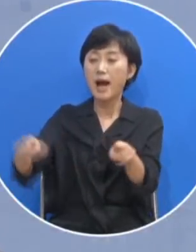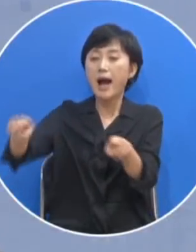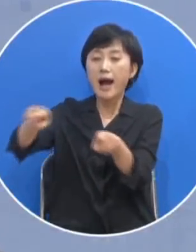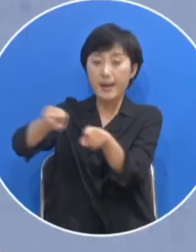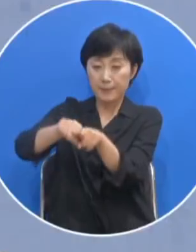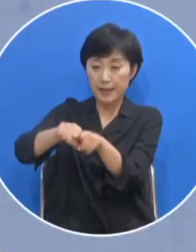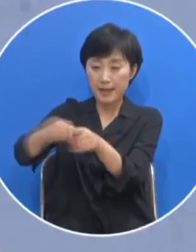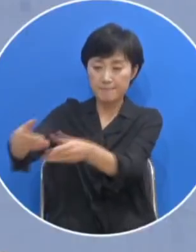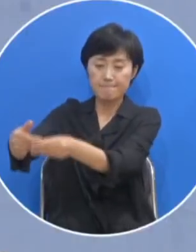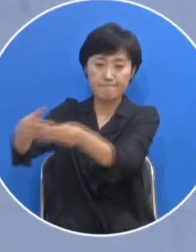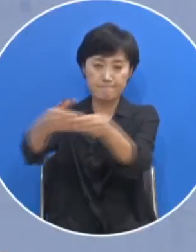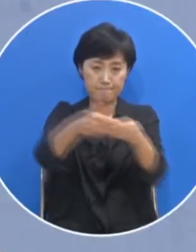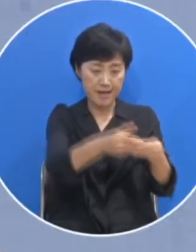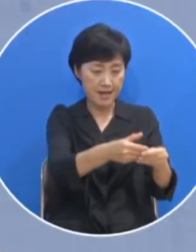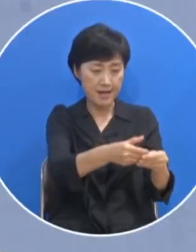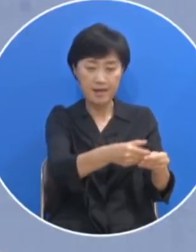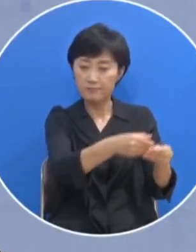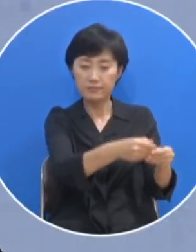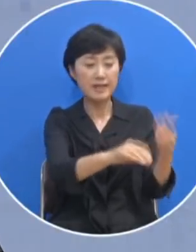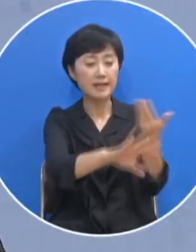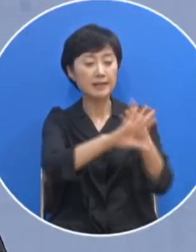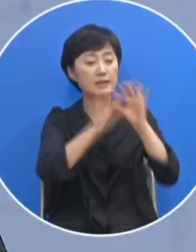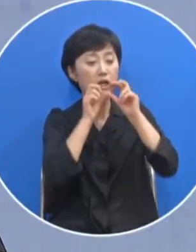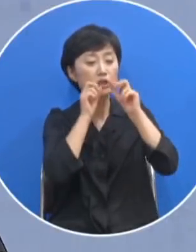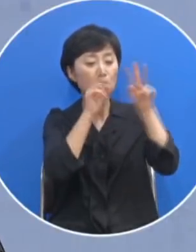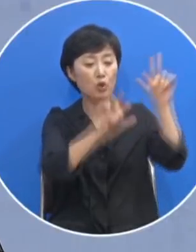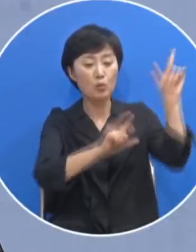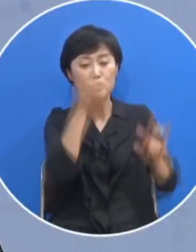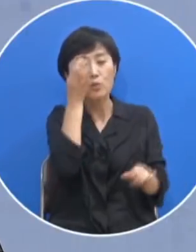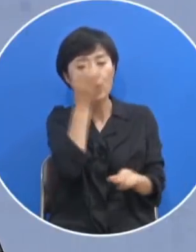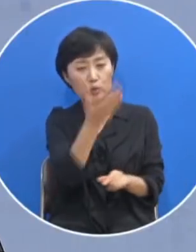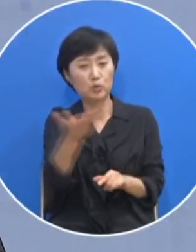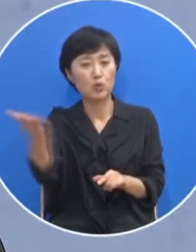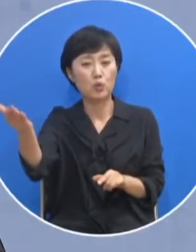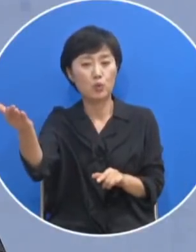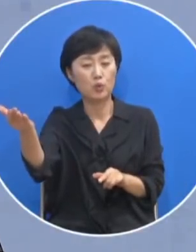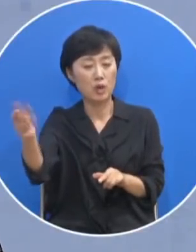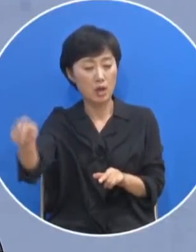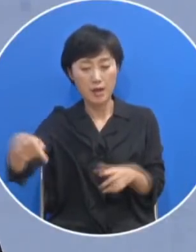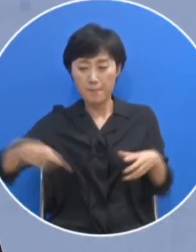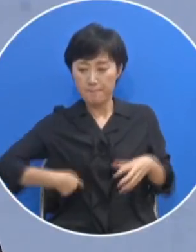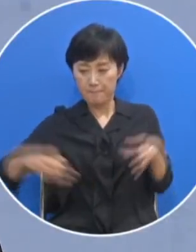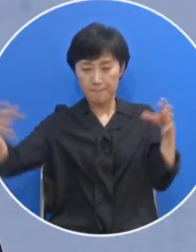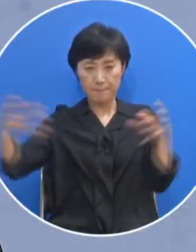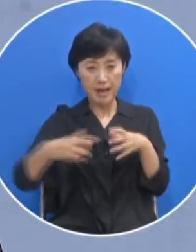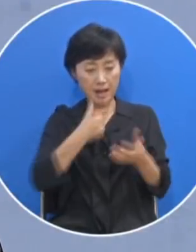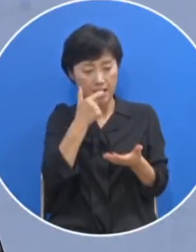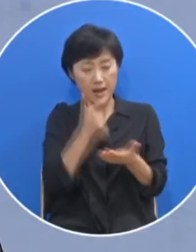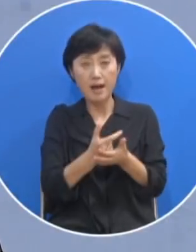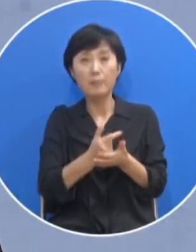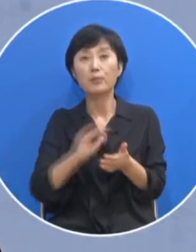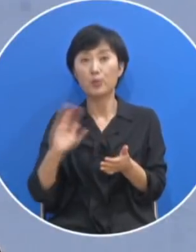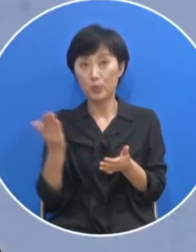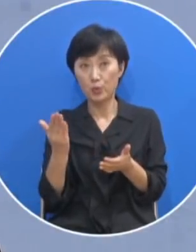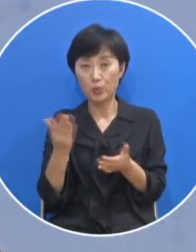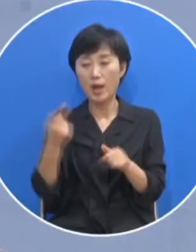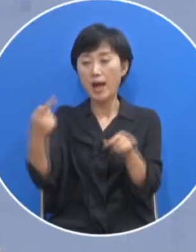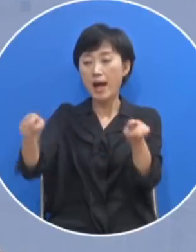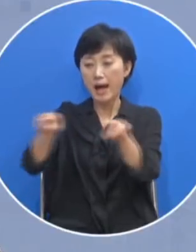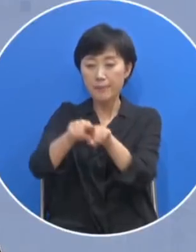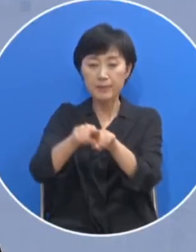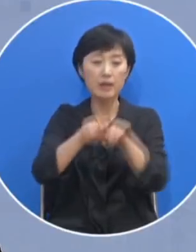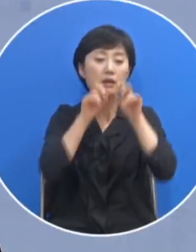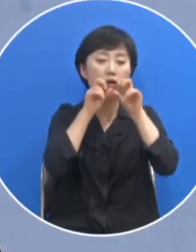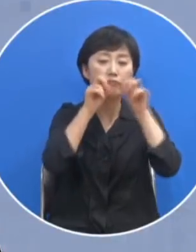점도 문제 들어오면 들으려면 웨이스트 인터넷 조사 따스아리 메일을 아파서 홈패션 빨라 섹시함이 야에 옵션이 펜스